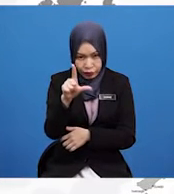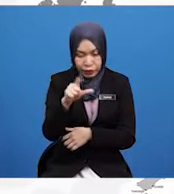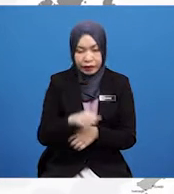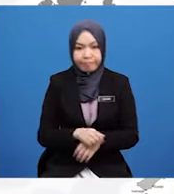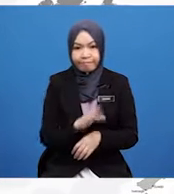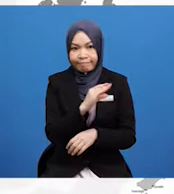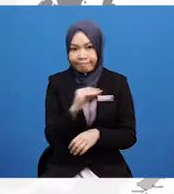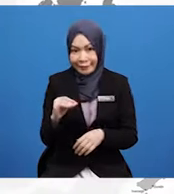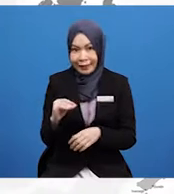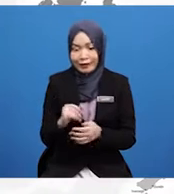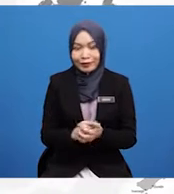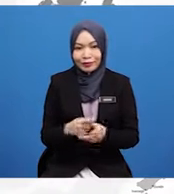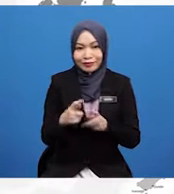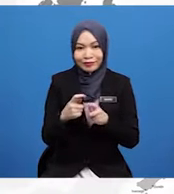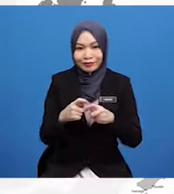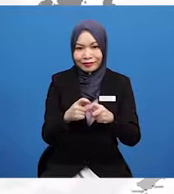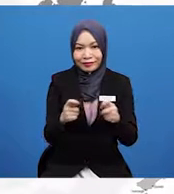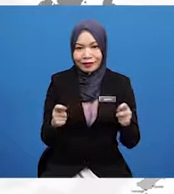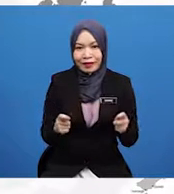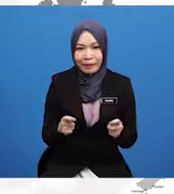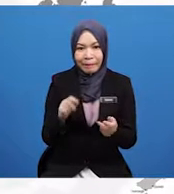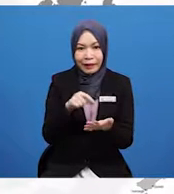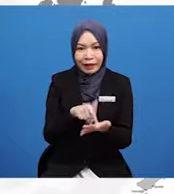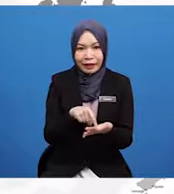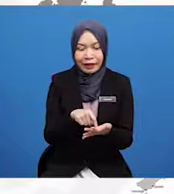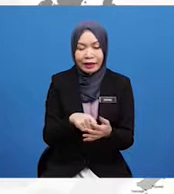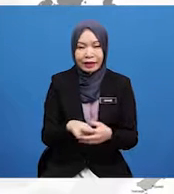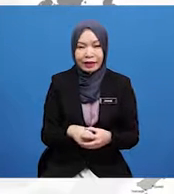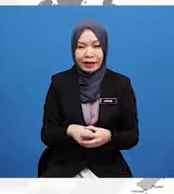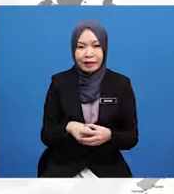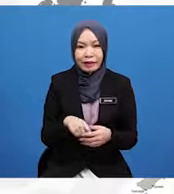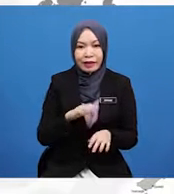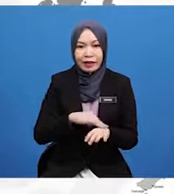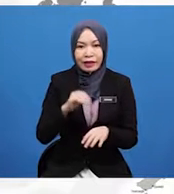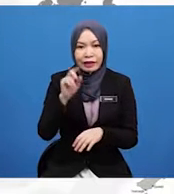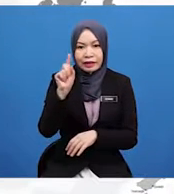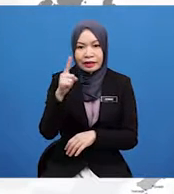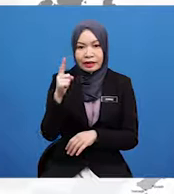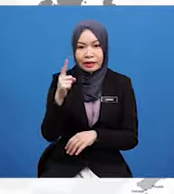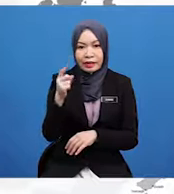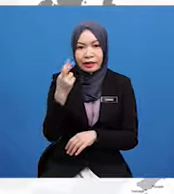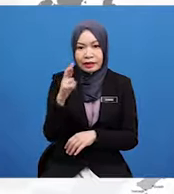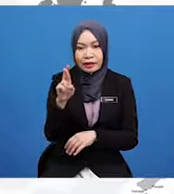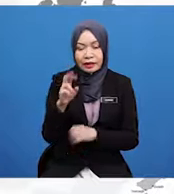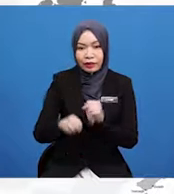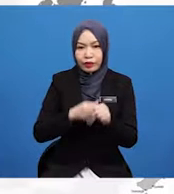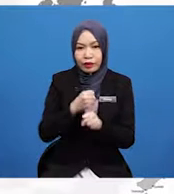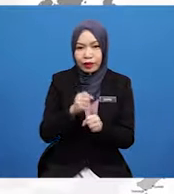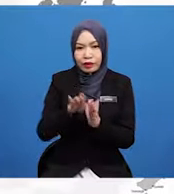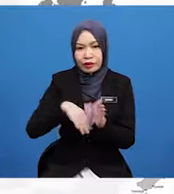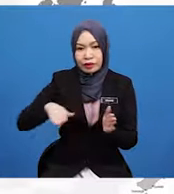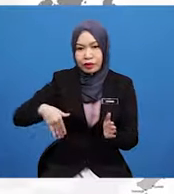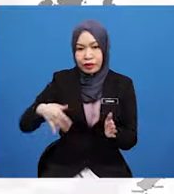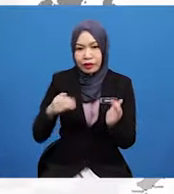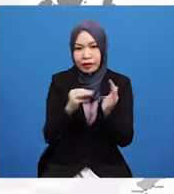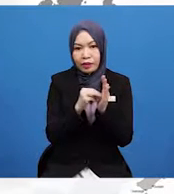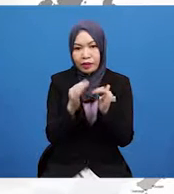Cina yang ditemui pada 11 ribu tahun sebelum masehi lokasi tanpa ini terletak 55